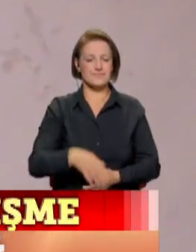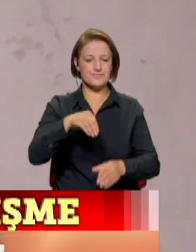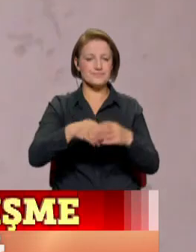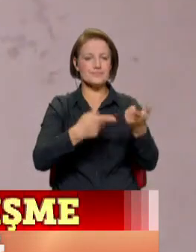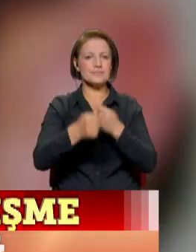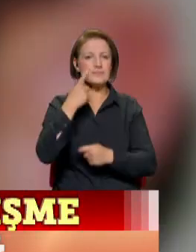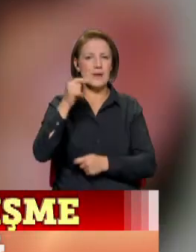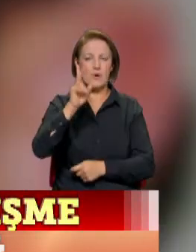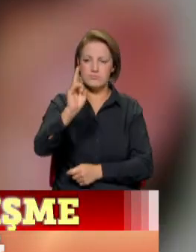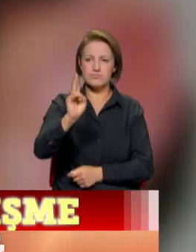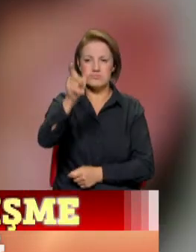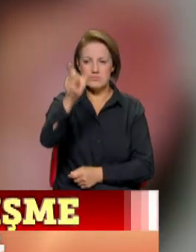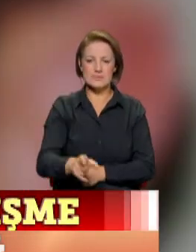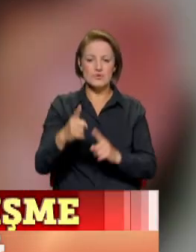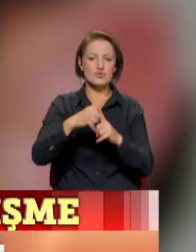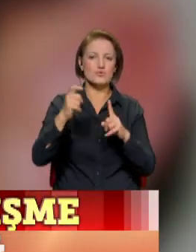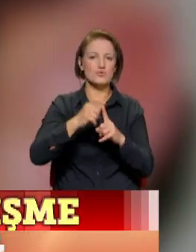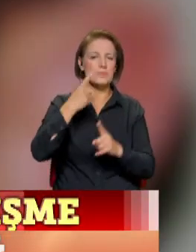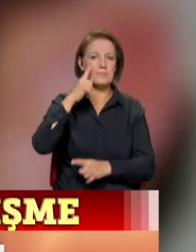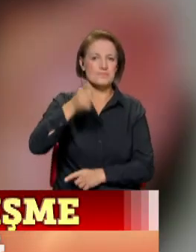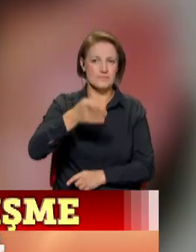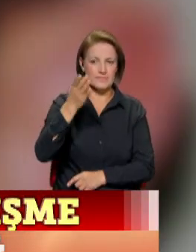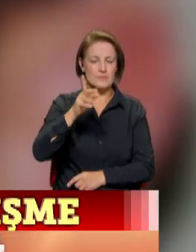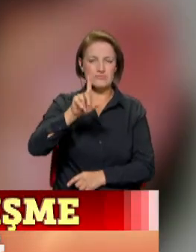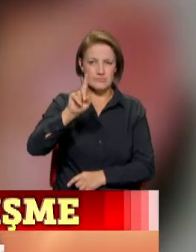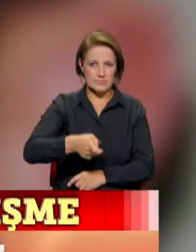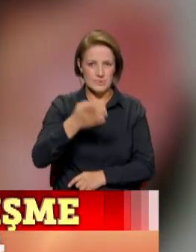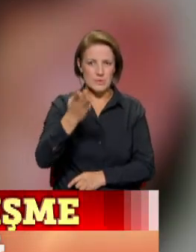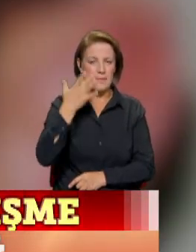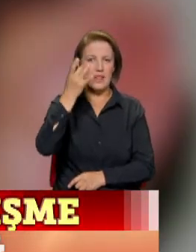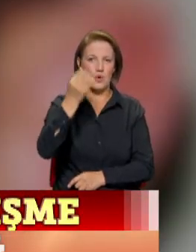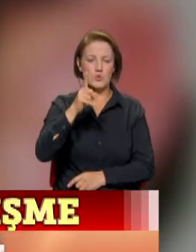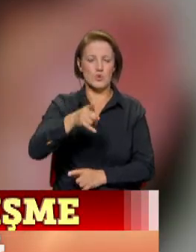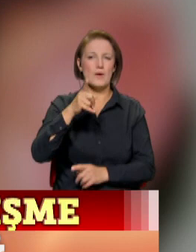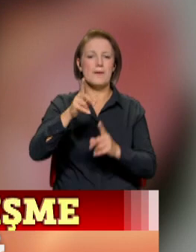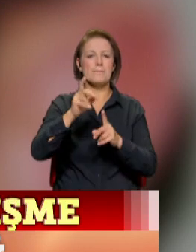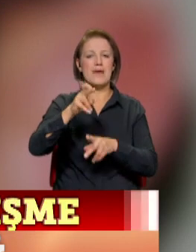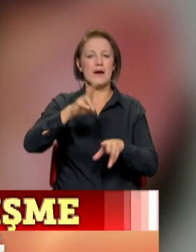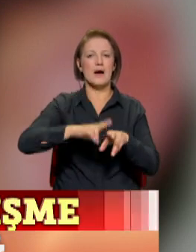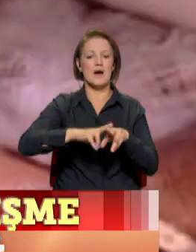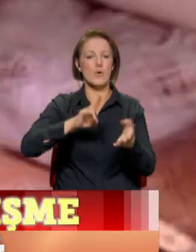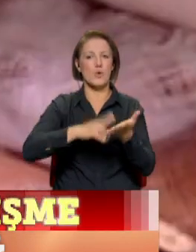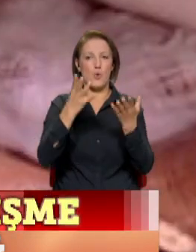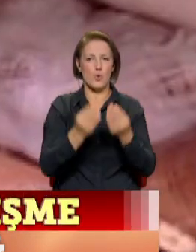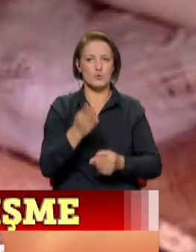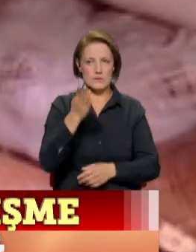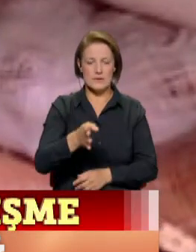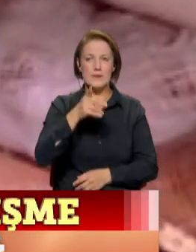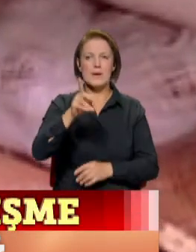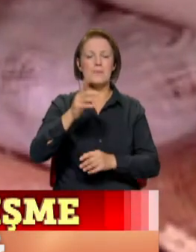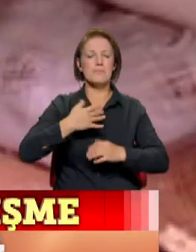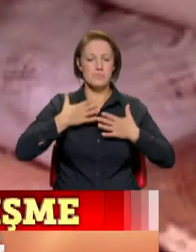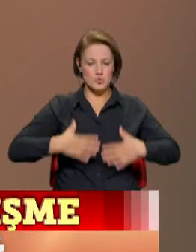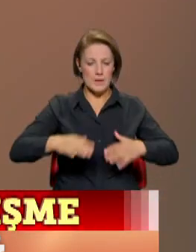İçişleri Bakanlığı o teröristlerden birinin kimliğini tespit etmiş, etkisiz hale getirilen teröristin PKK üyesi olduğunu duyurmuştu. Saldırıda üzerindeki